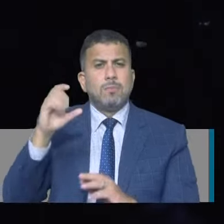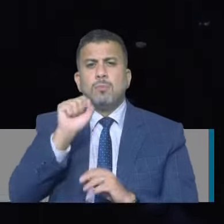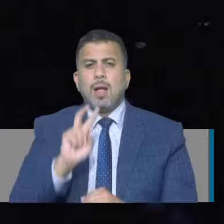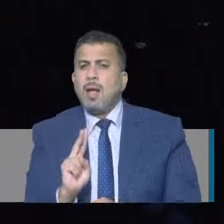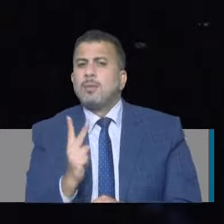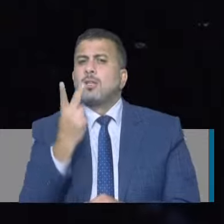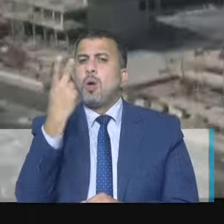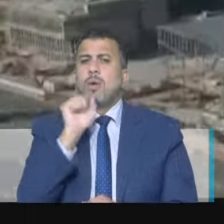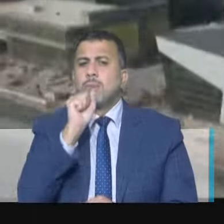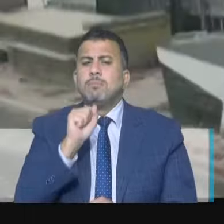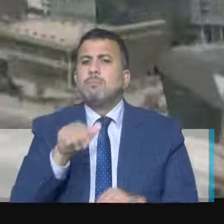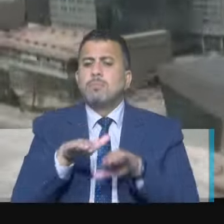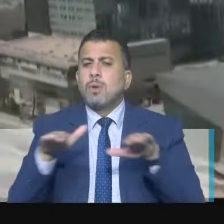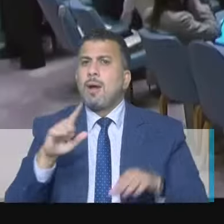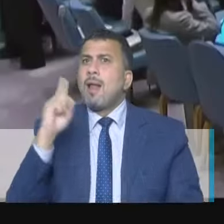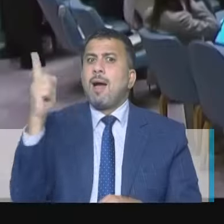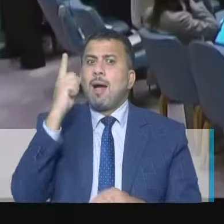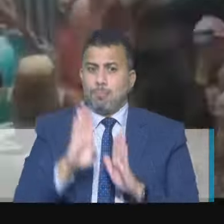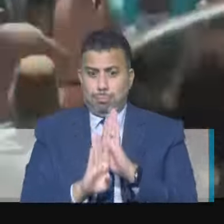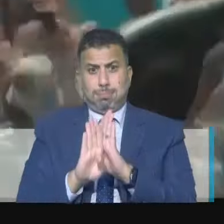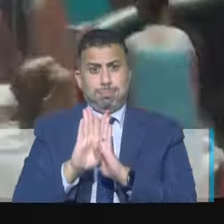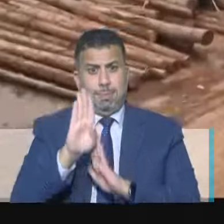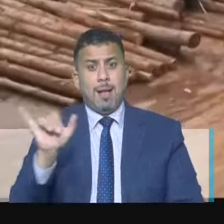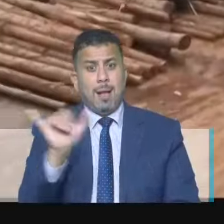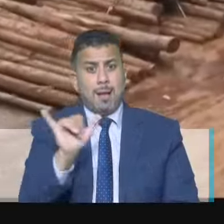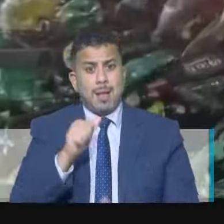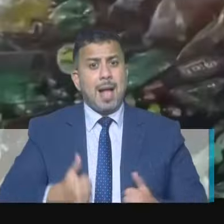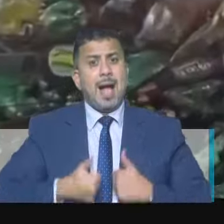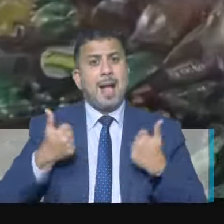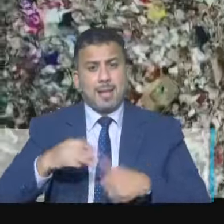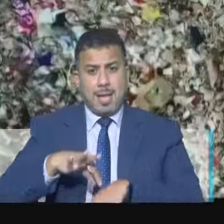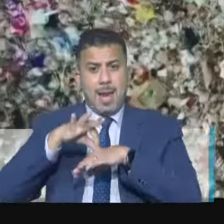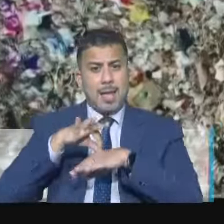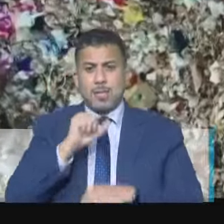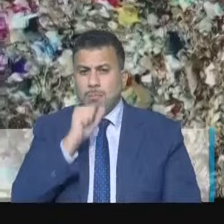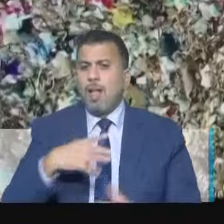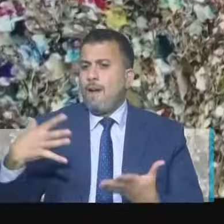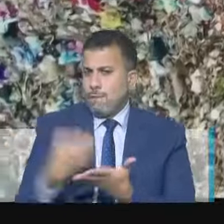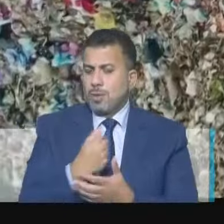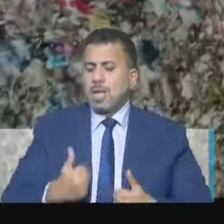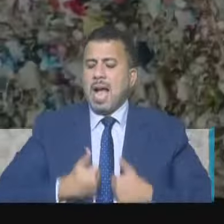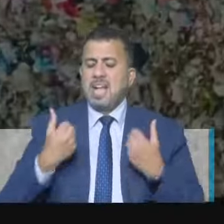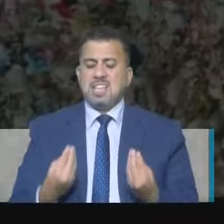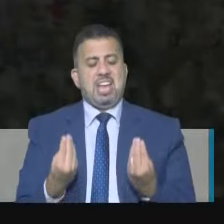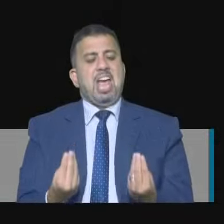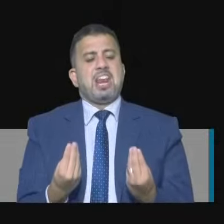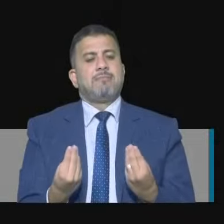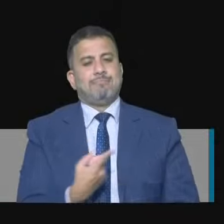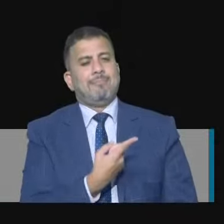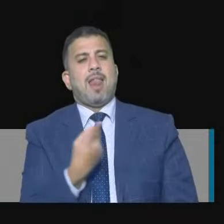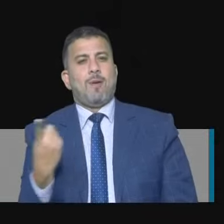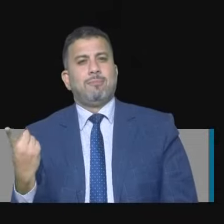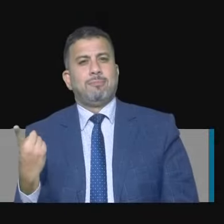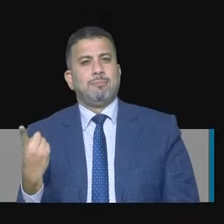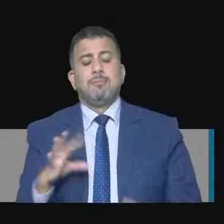التطور على مستوى دول العالم واهميته في تعزيز حياه الناس وتوفير فرص العيش الكريم لهم من